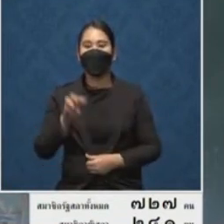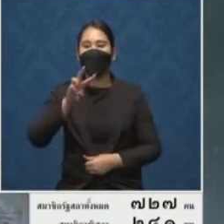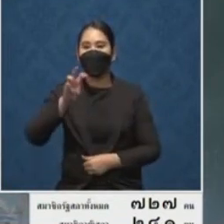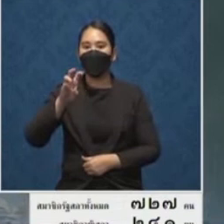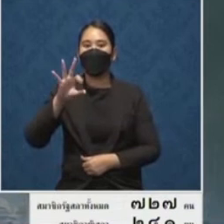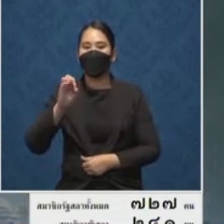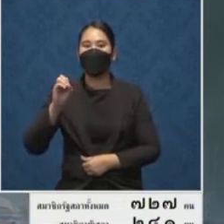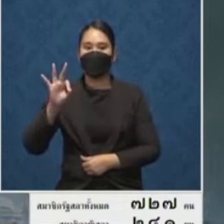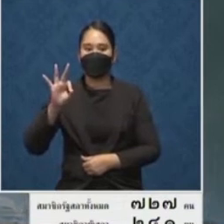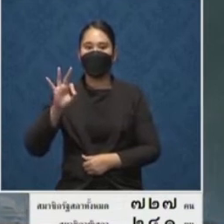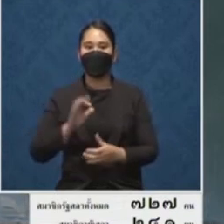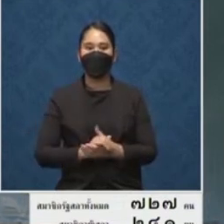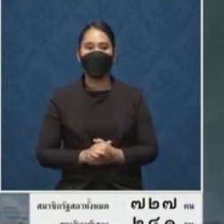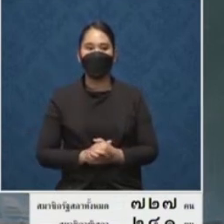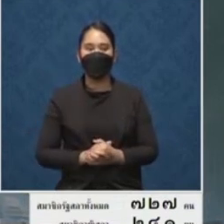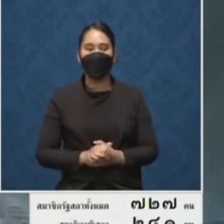4รับหลักการครับ